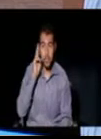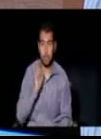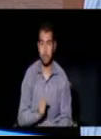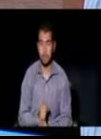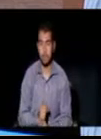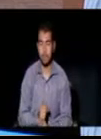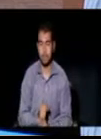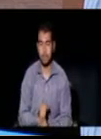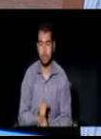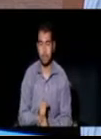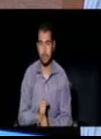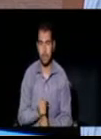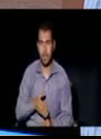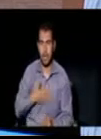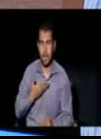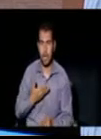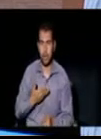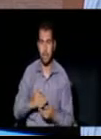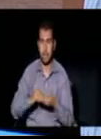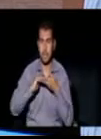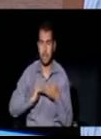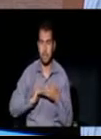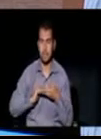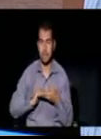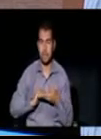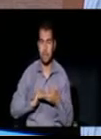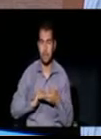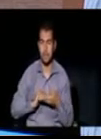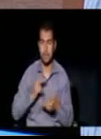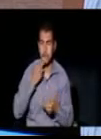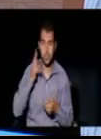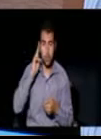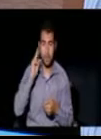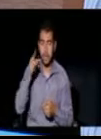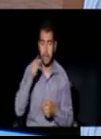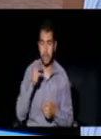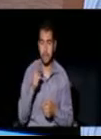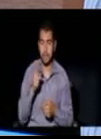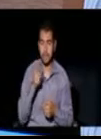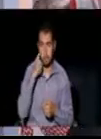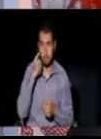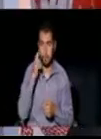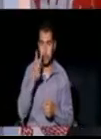بتدافع وبتتكلم عن حقوقهم، شايفه ايه اكتر الحاجات اللي هم بيعانوا منها، نفسهم فيها، نفسهم تتحقق؟